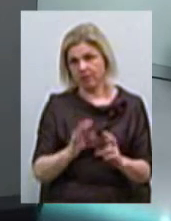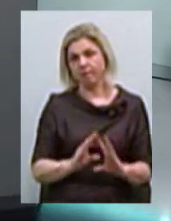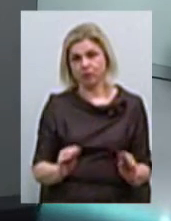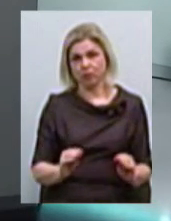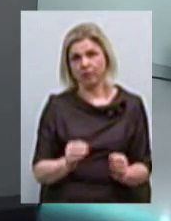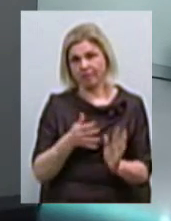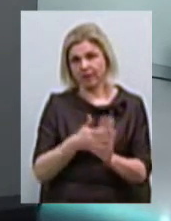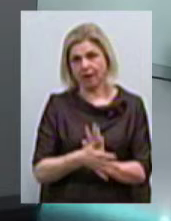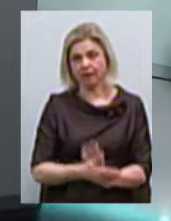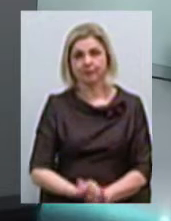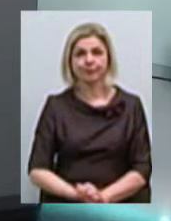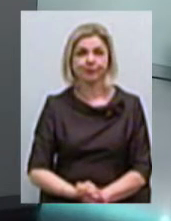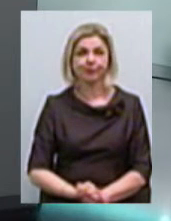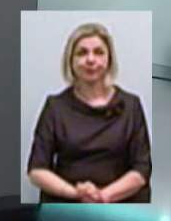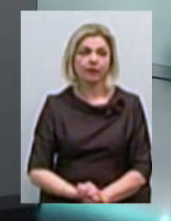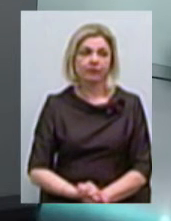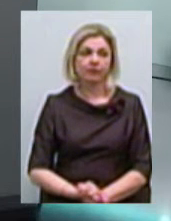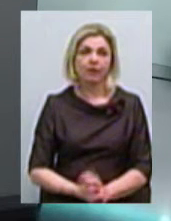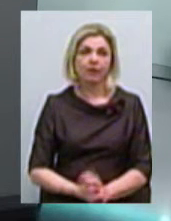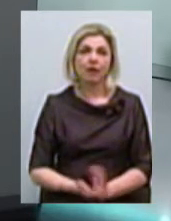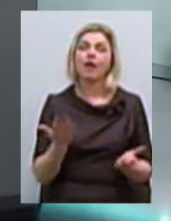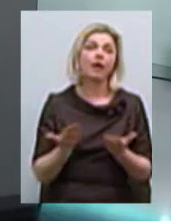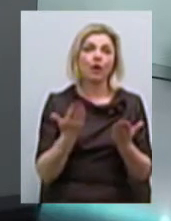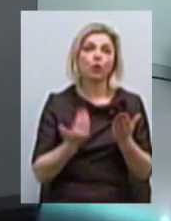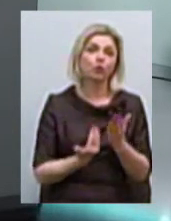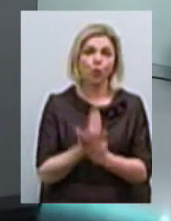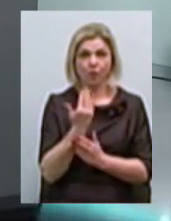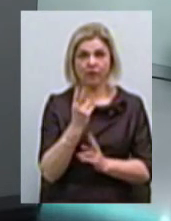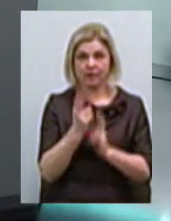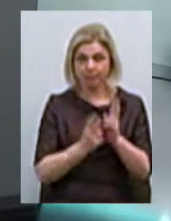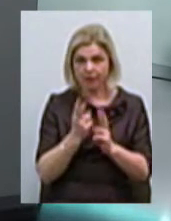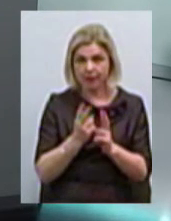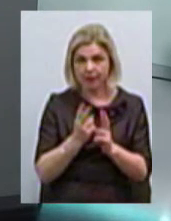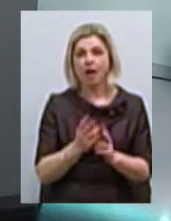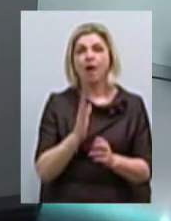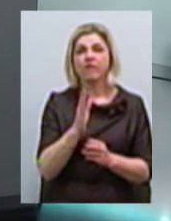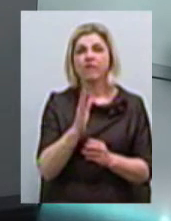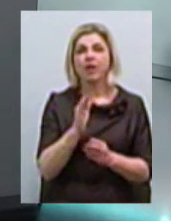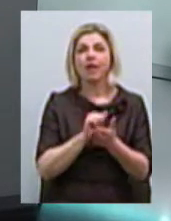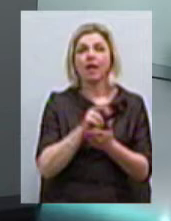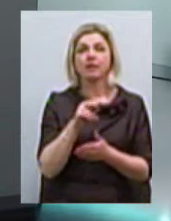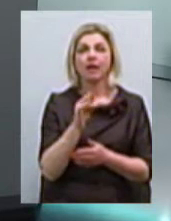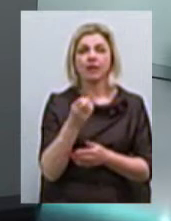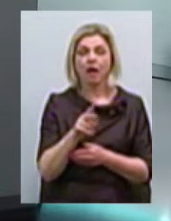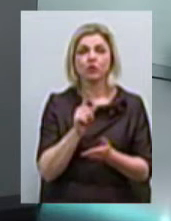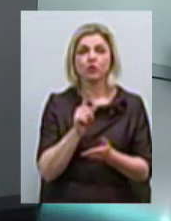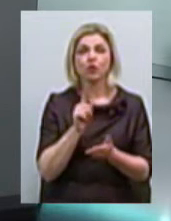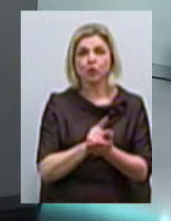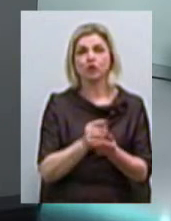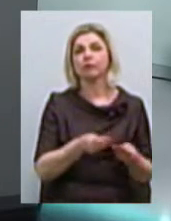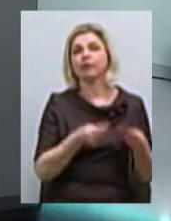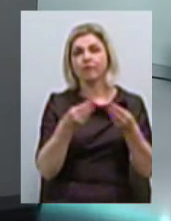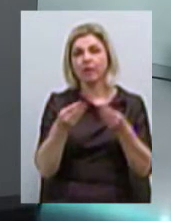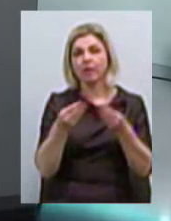Всі витрати. Скажіть, будь ласка, Вікторія Васильівна, які нововведення з'явились для декларантів, котрі мають право подати декларацію з